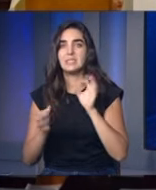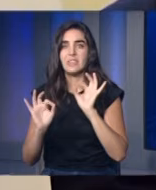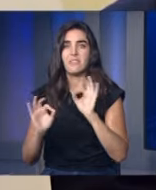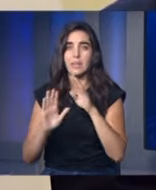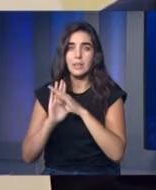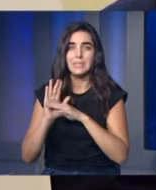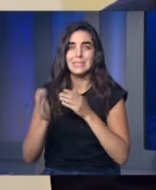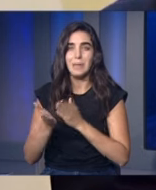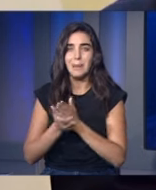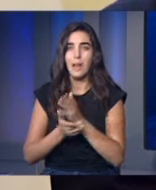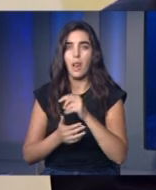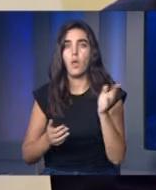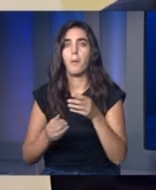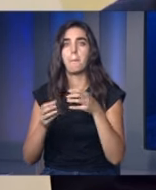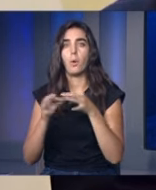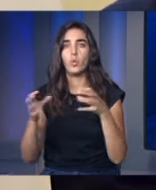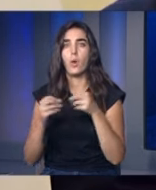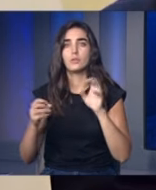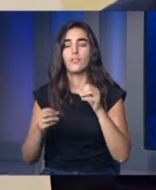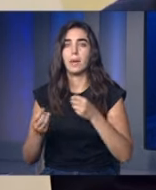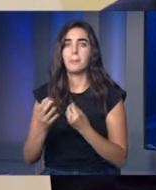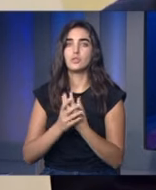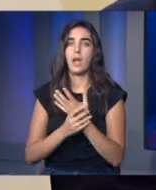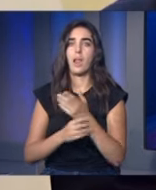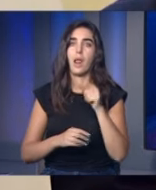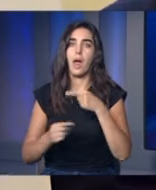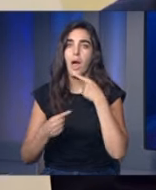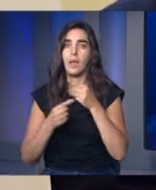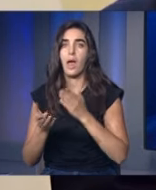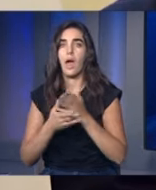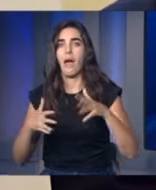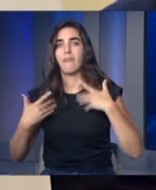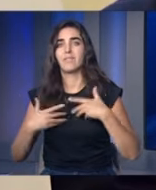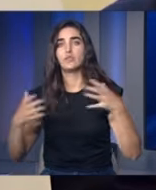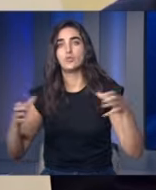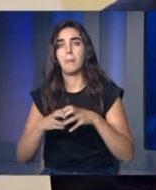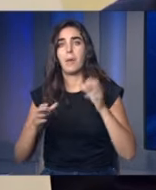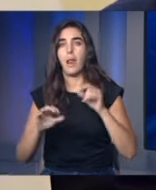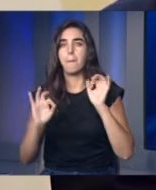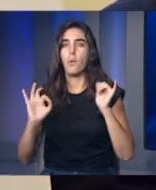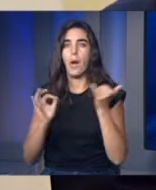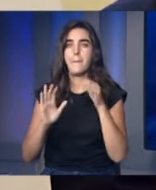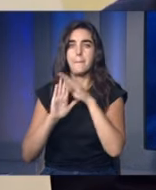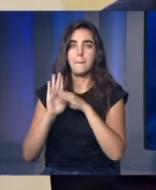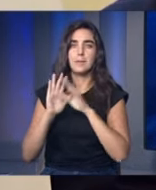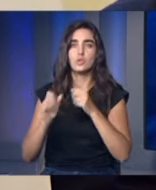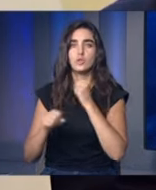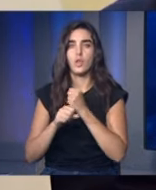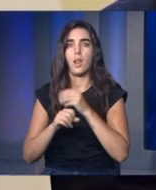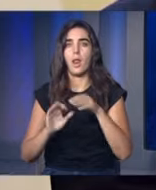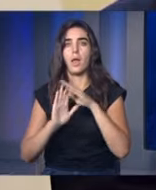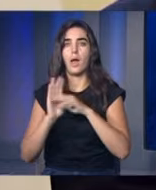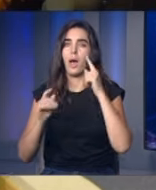ظفر الحاضرون بالسبيل للتأمل بالأيقونات الموضوعة في المشغل في الدير. الكلمات في الاحتفال أجمعت على